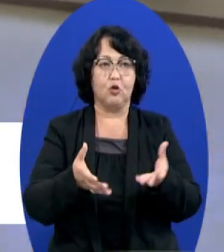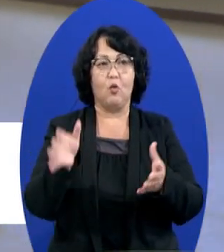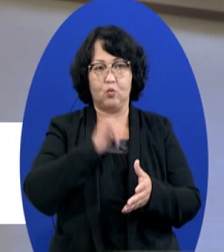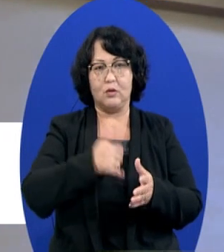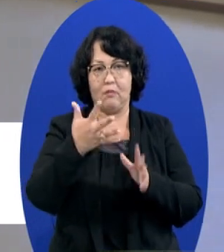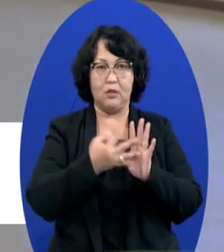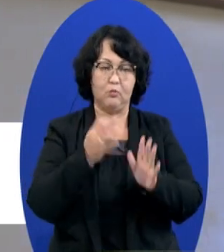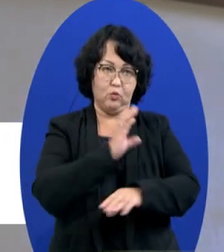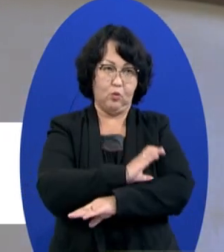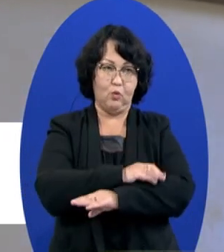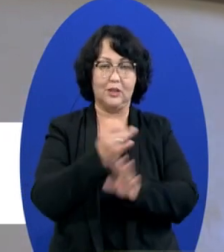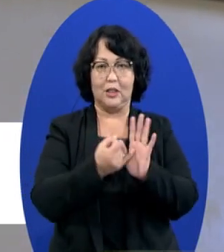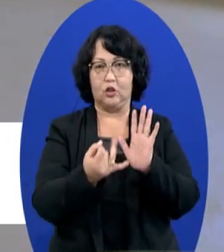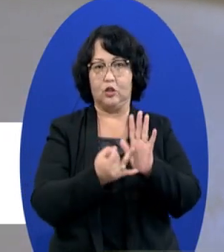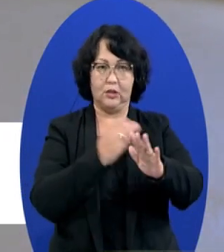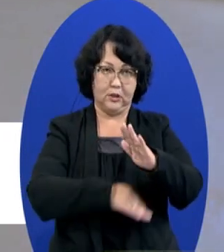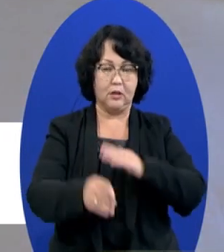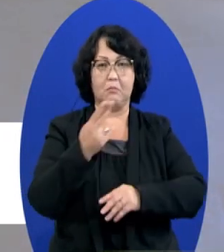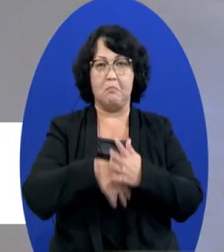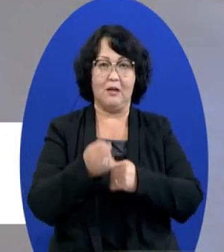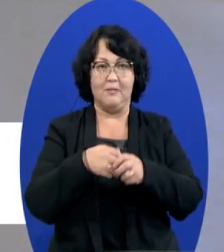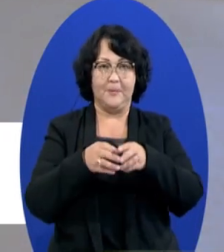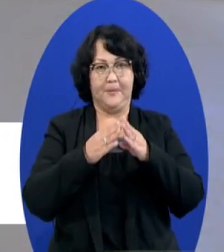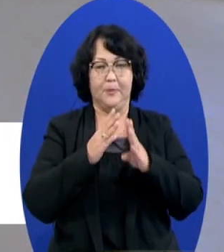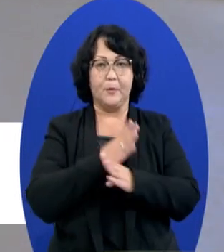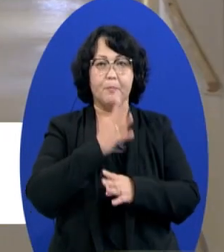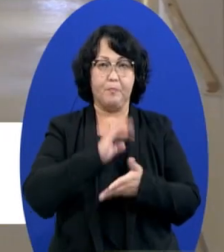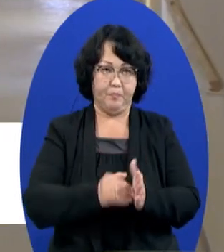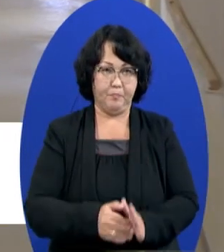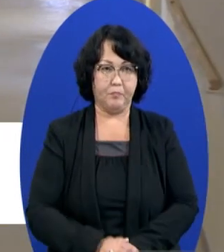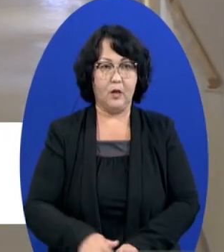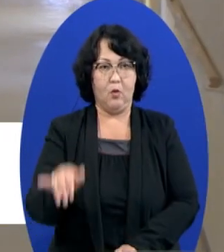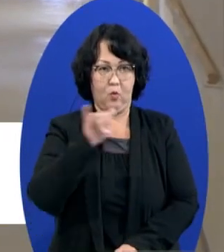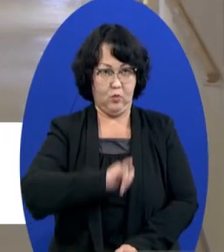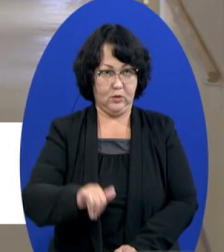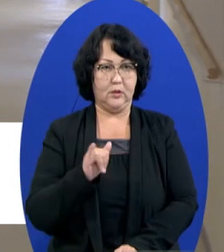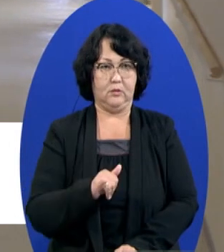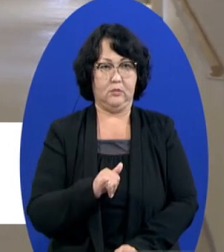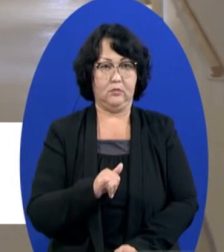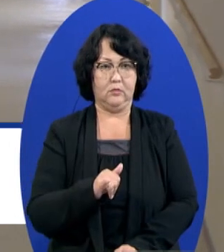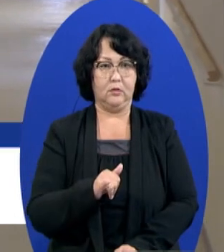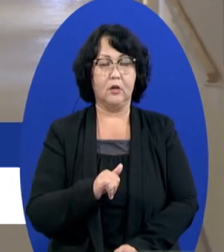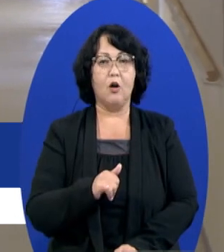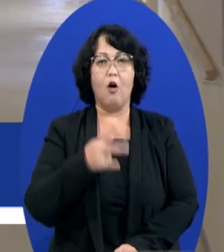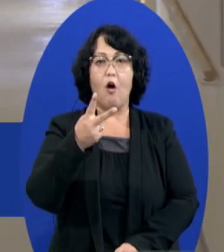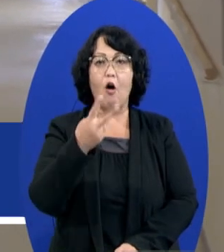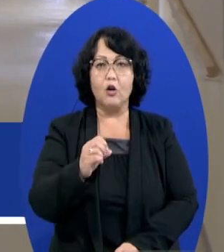сургууль 67 цэцэрлэгийн барилгыг барьж дуусгахаар төлөвлөж байна. Улсын хэмжээнд бол нийтдээ